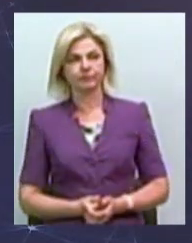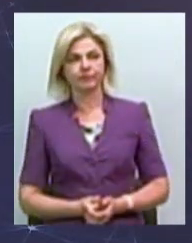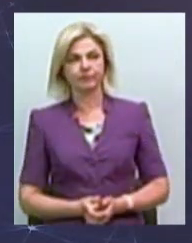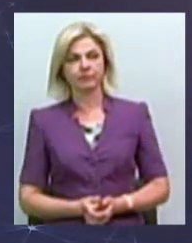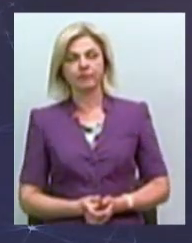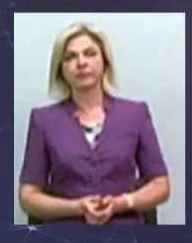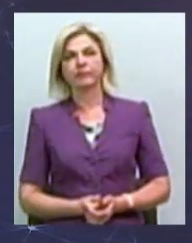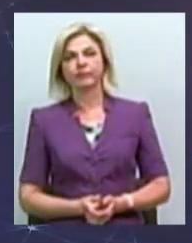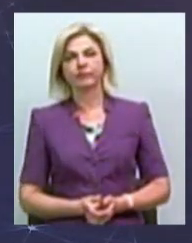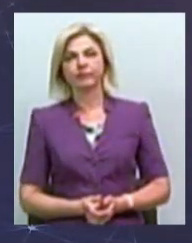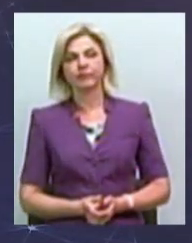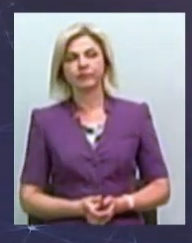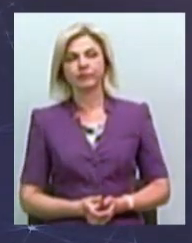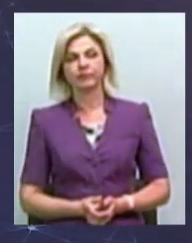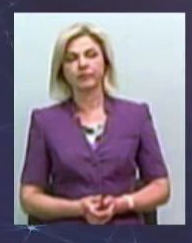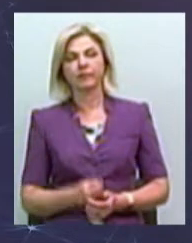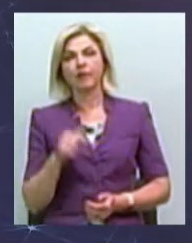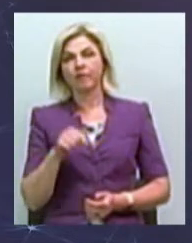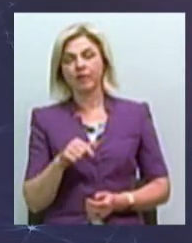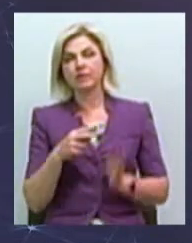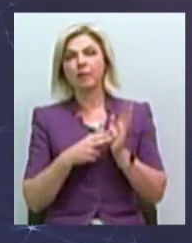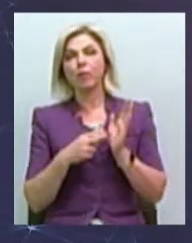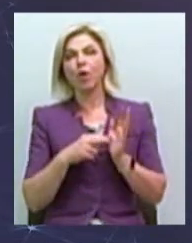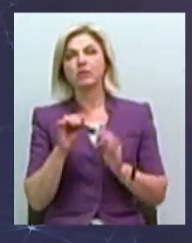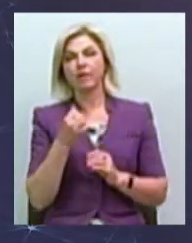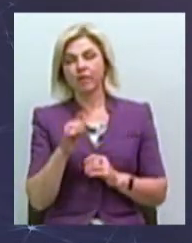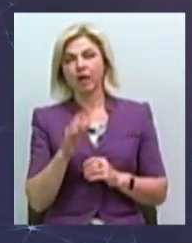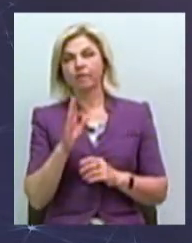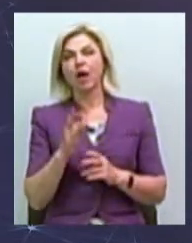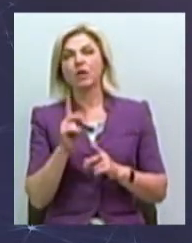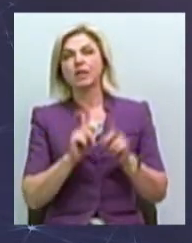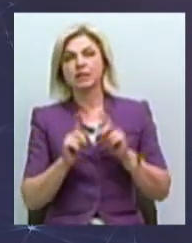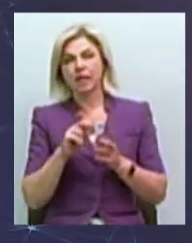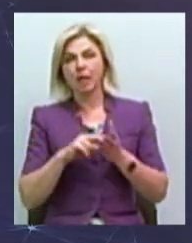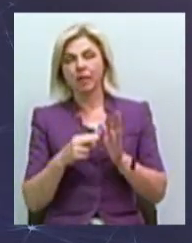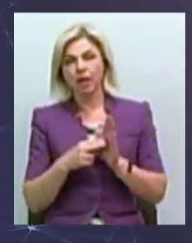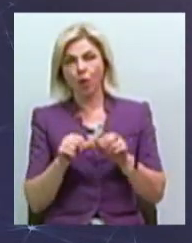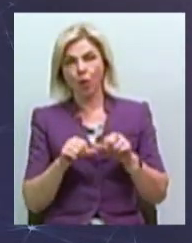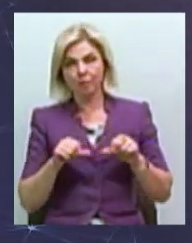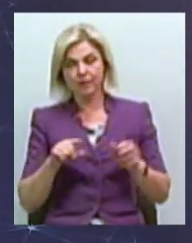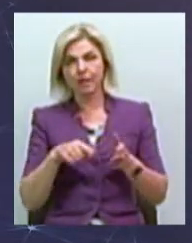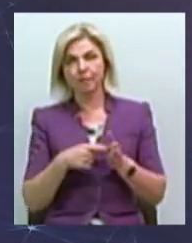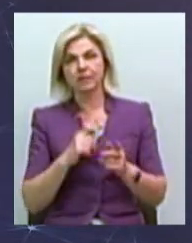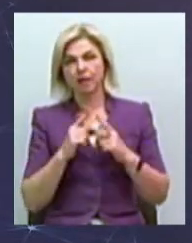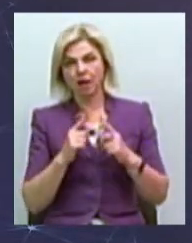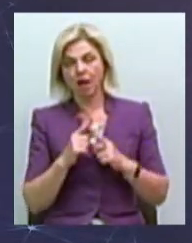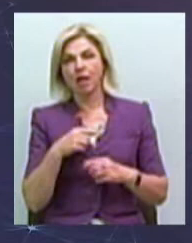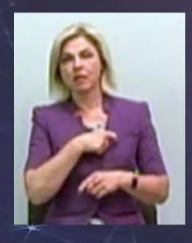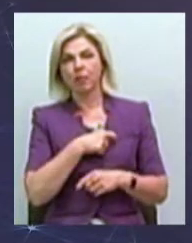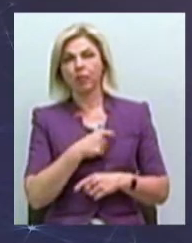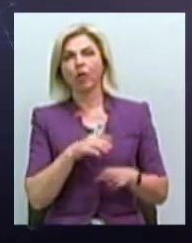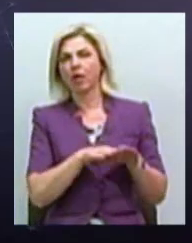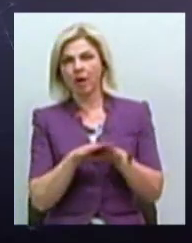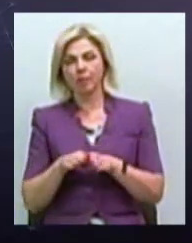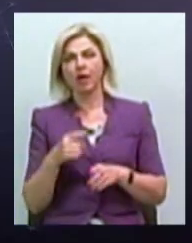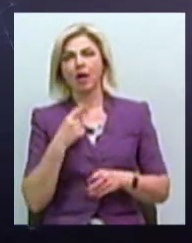Я Федір Бондар. 7 серпня на засіданні планово-бюджетної комісії міськради депутати одностайно підтримали питання про